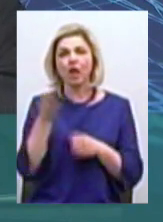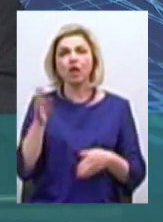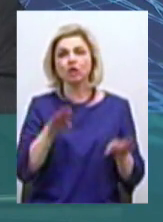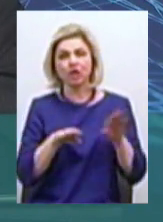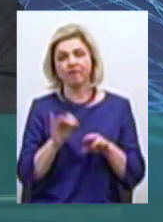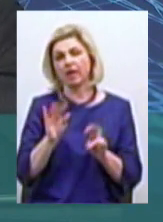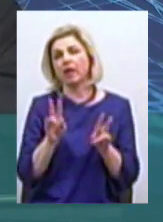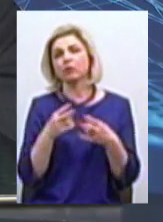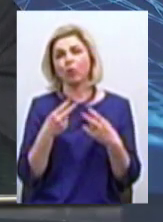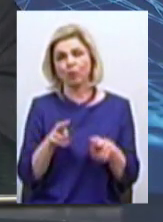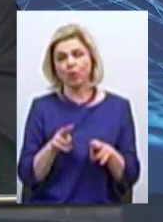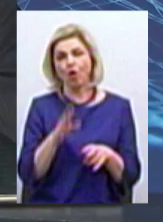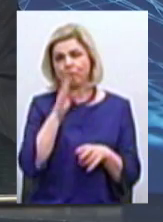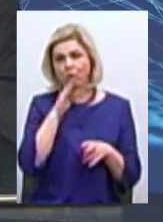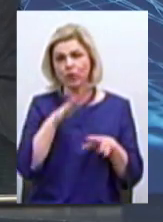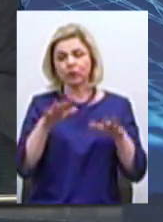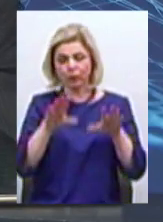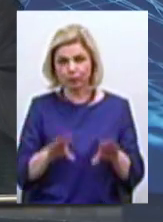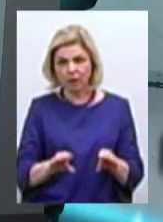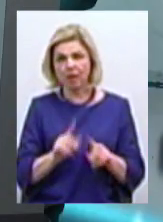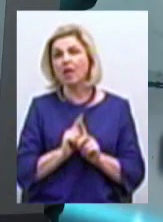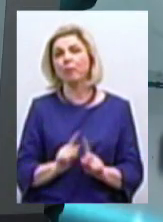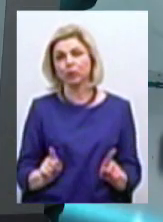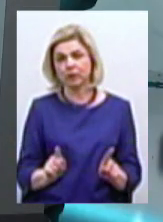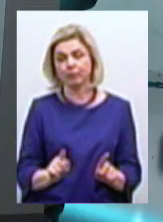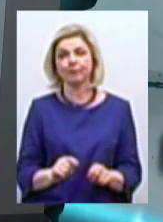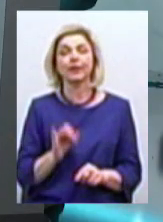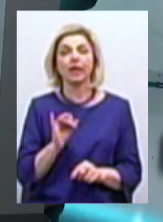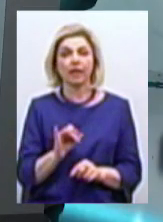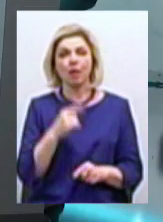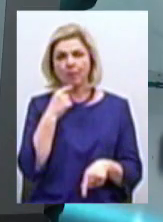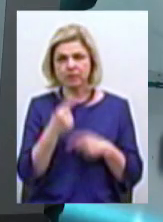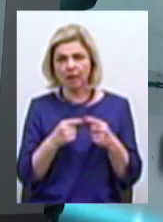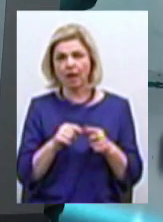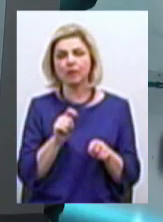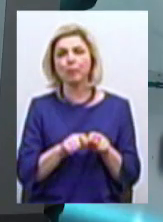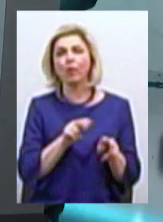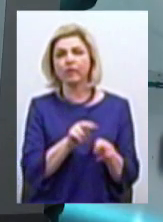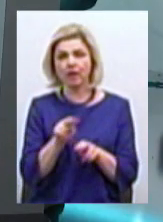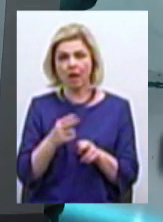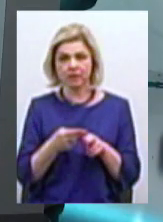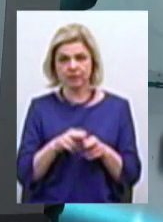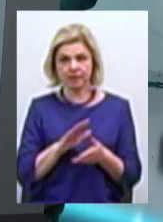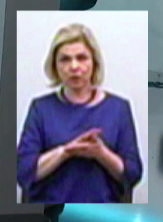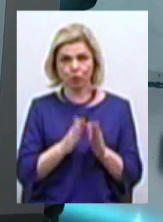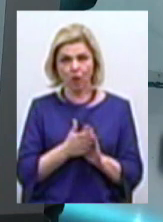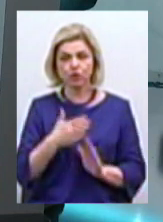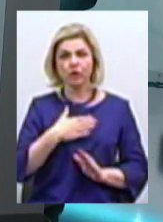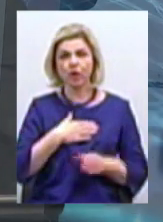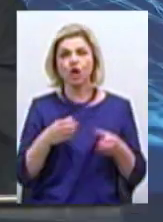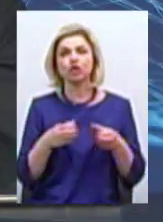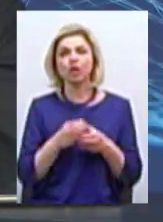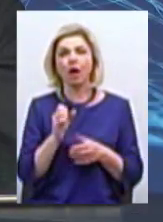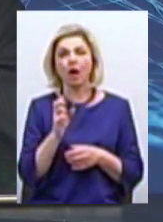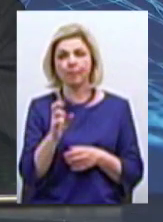слід тому ми взагалі спускати не будемо. Так? Так. Звісно, що ми постійно моніторимо цю ситуацію, наш штаб, в який